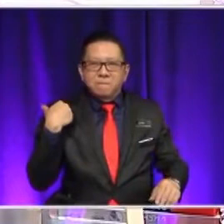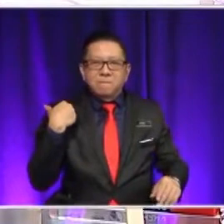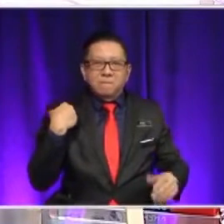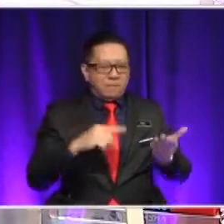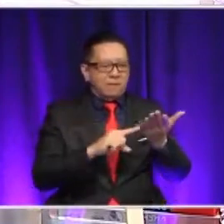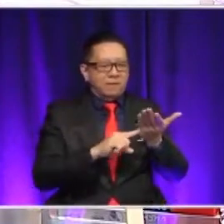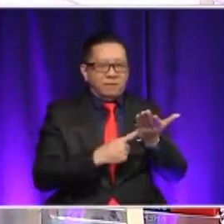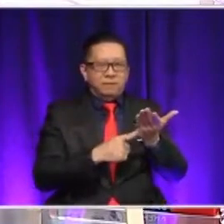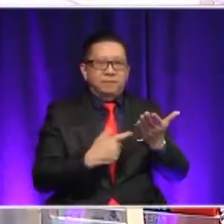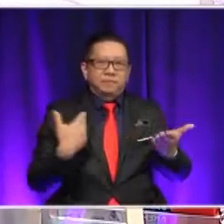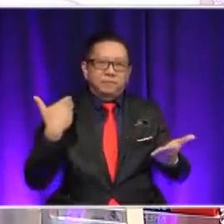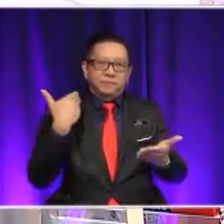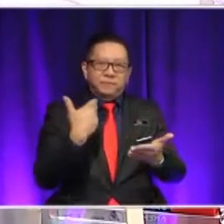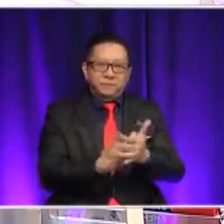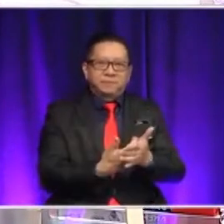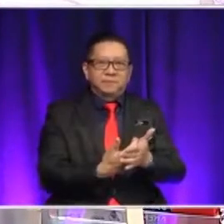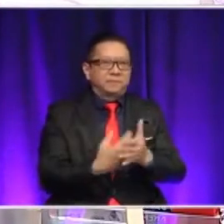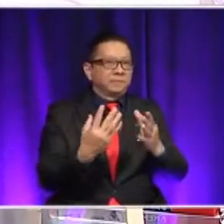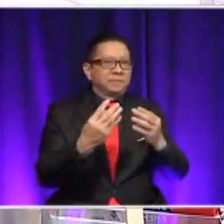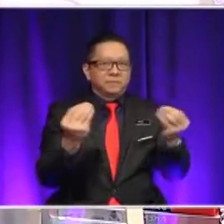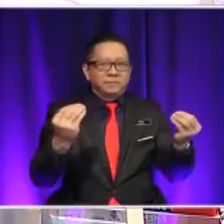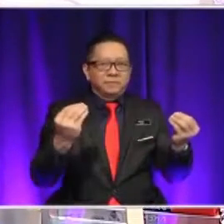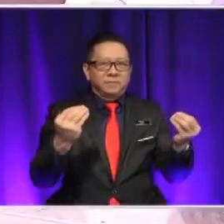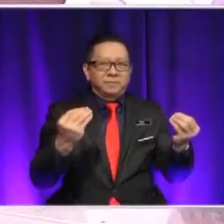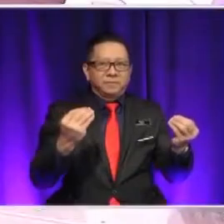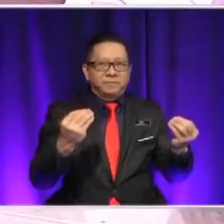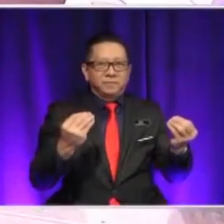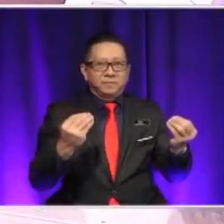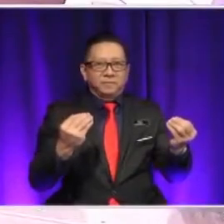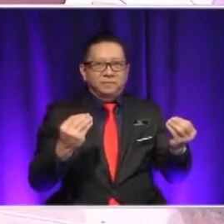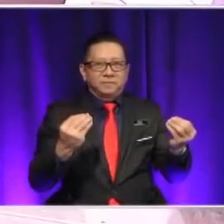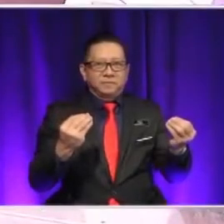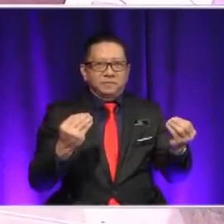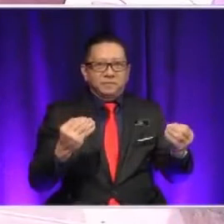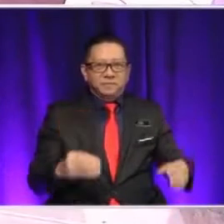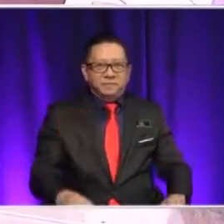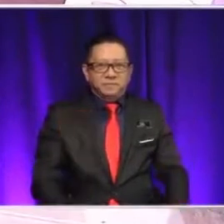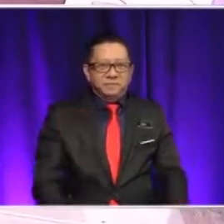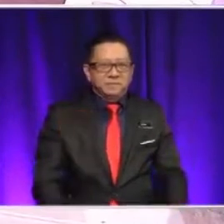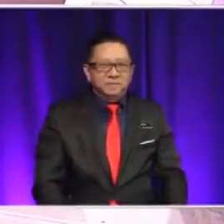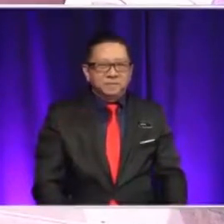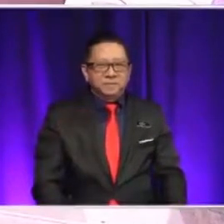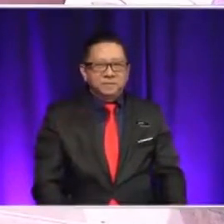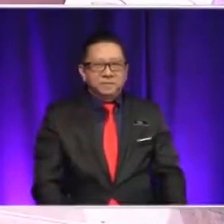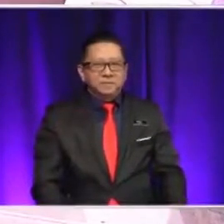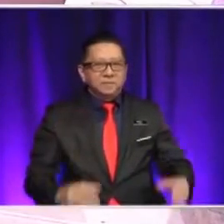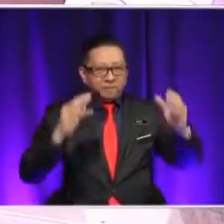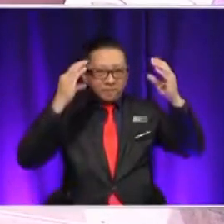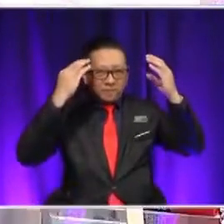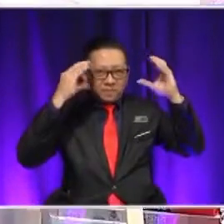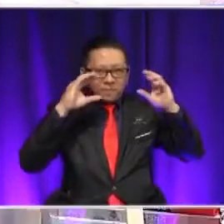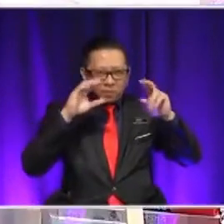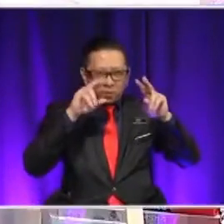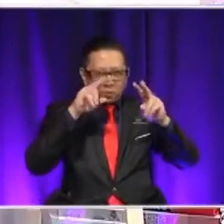mulai fun bawa barang Oke gua penuh kadallilah dinilai tapi betul-betul gua ke